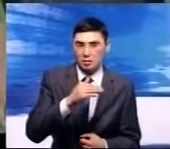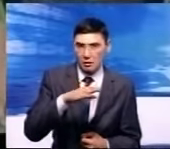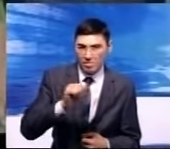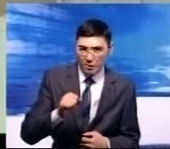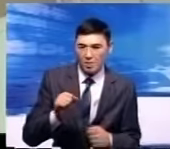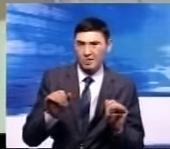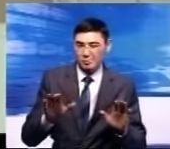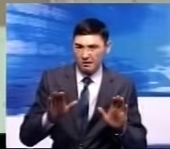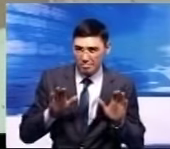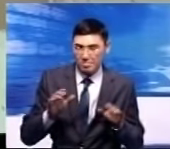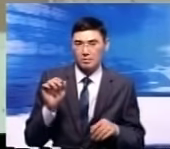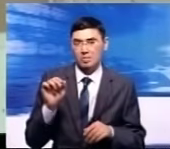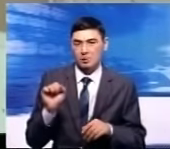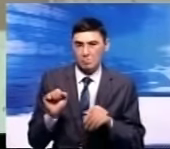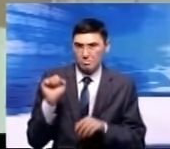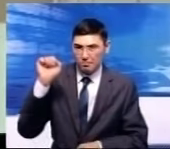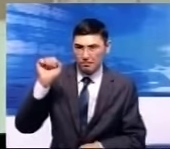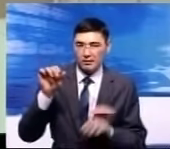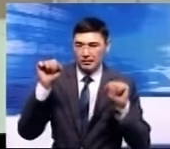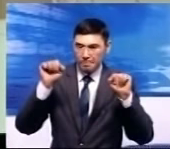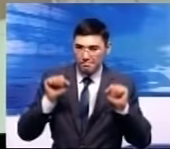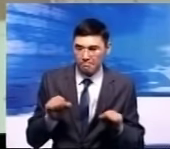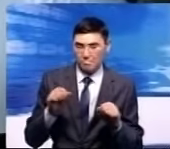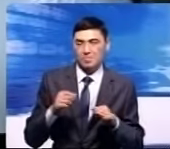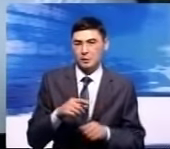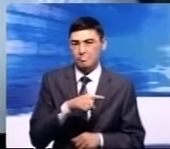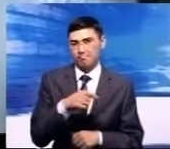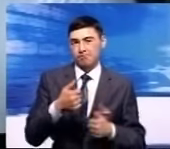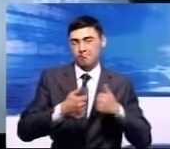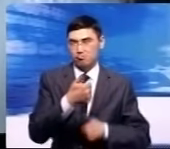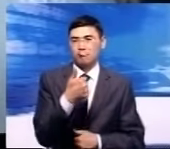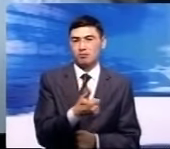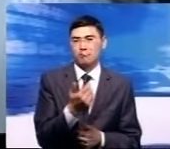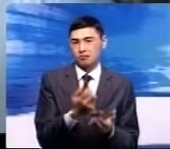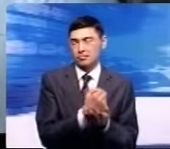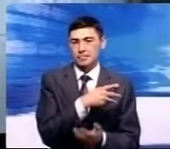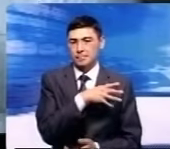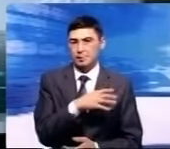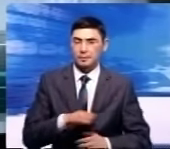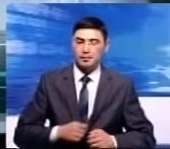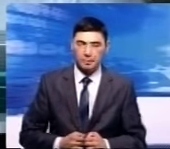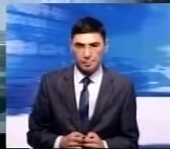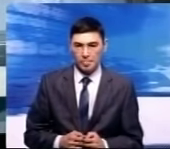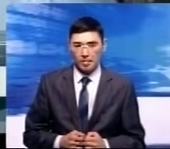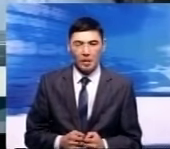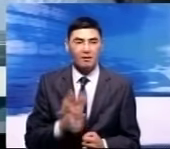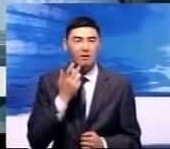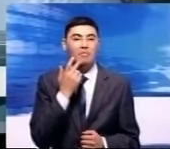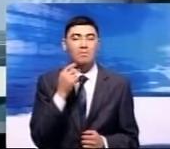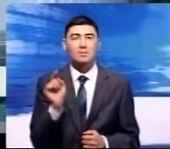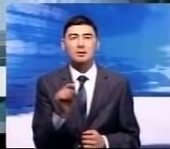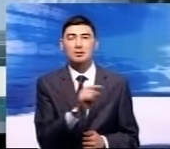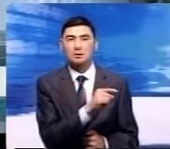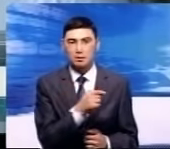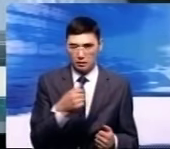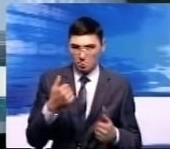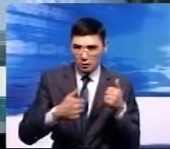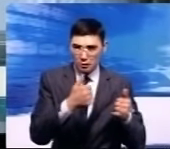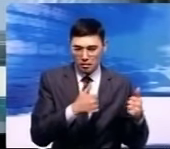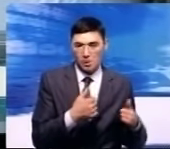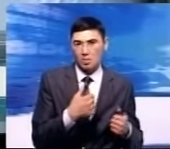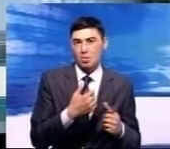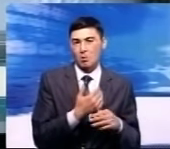на руках, подтягивании на перекладине и поднятии гирь. Рад участвовать в таких соревнованиях, которые помогают держать себя в